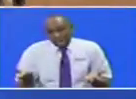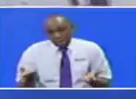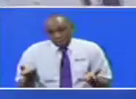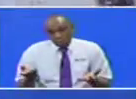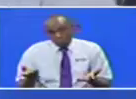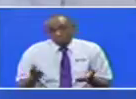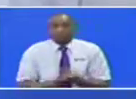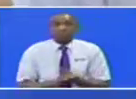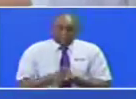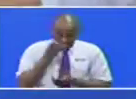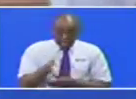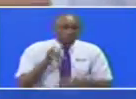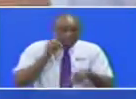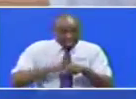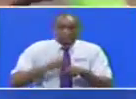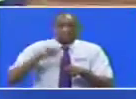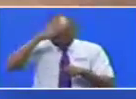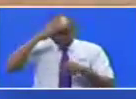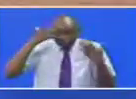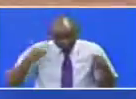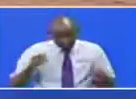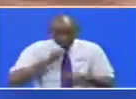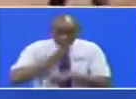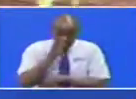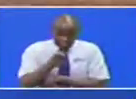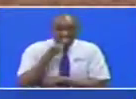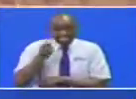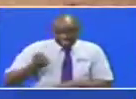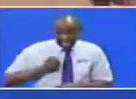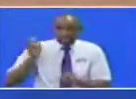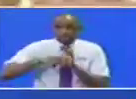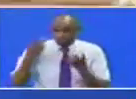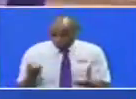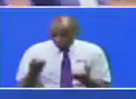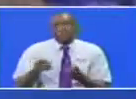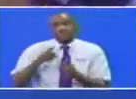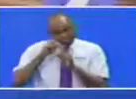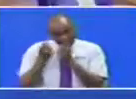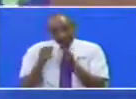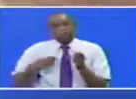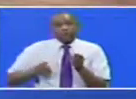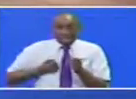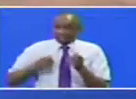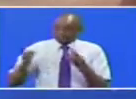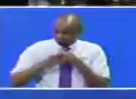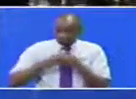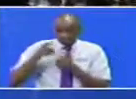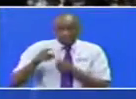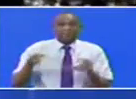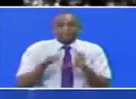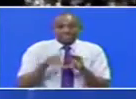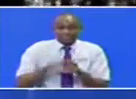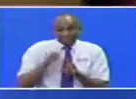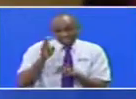school. Baada ya kuhitimu kutoka shule hii, wasichana hawa hujiunga na timu ya kinadada ya Kibera inayoshiriki ligi ya soka